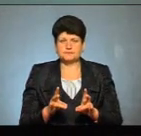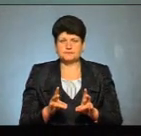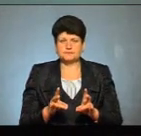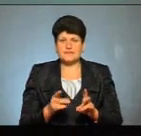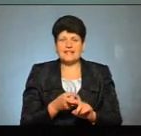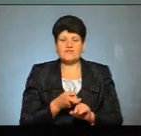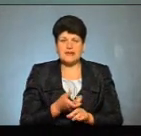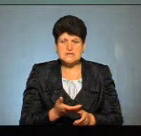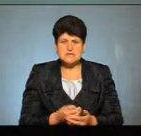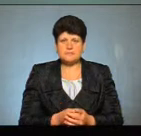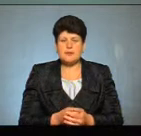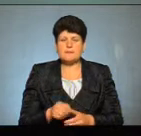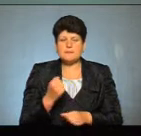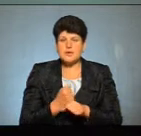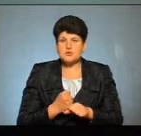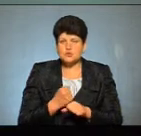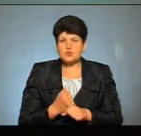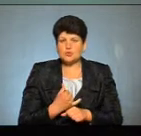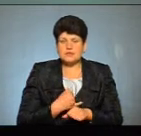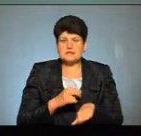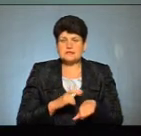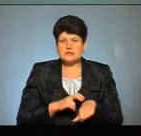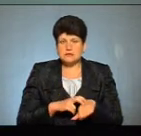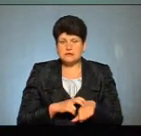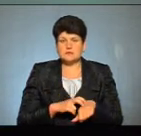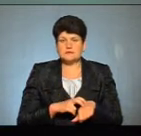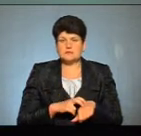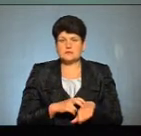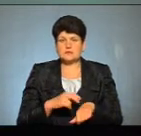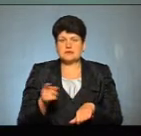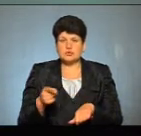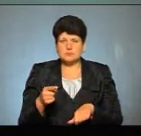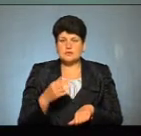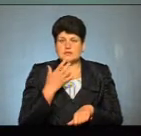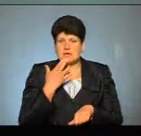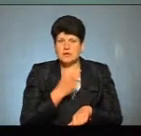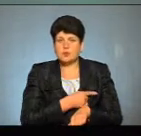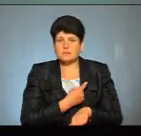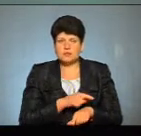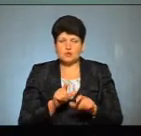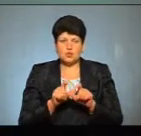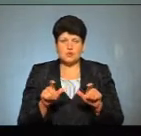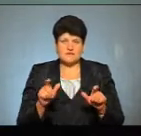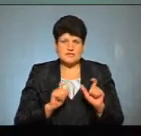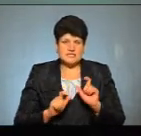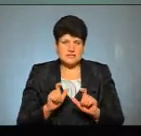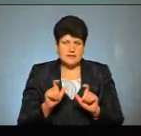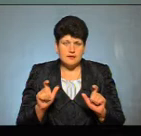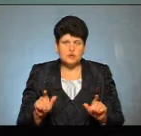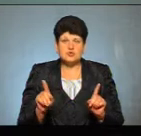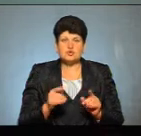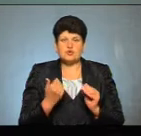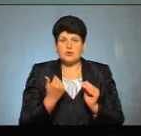небезпечних інфекцій. Працює в нас лікар-вірусолог Тернопільського національного медичного університету, за що